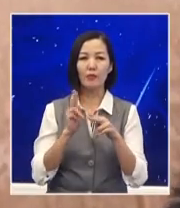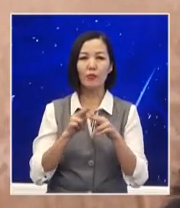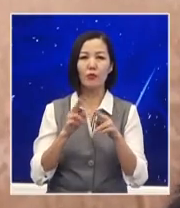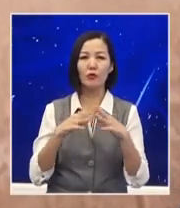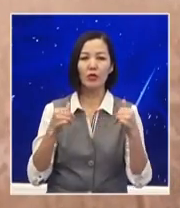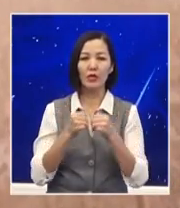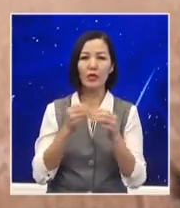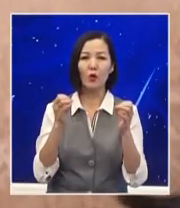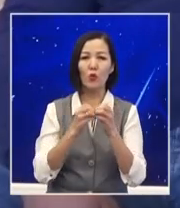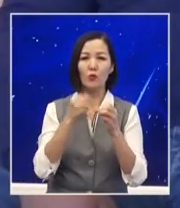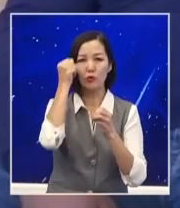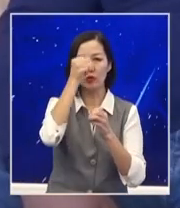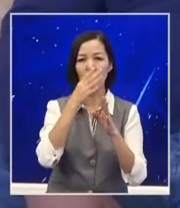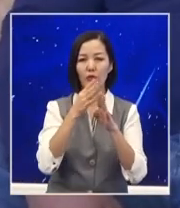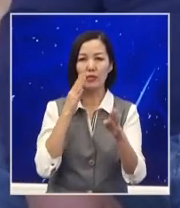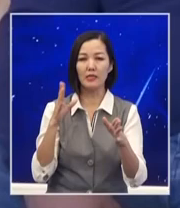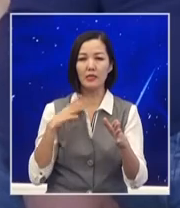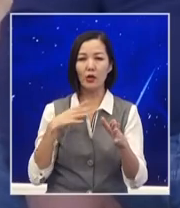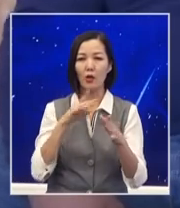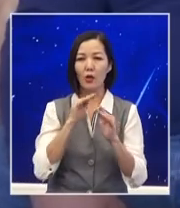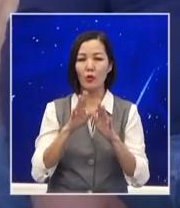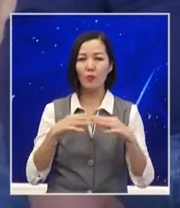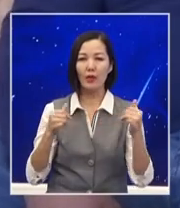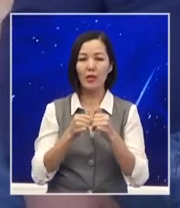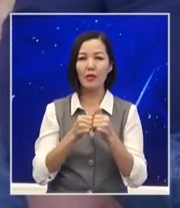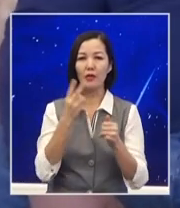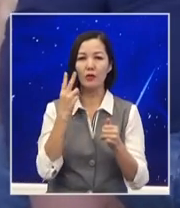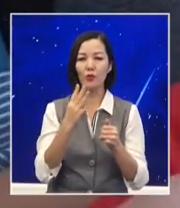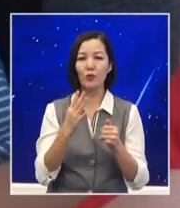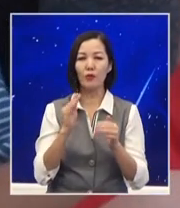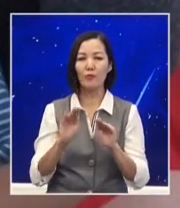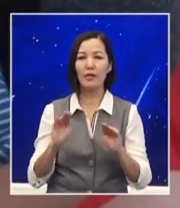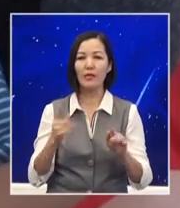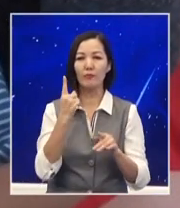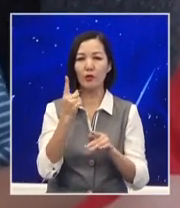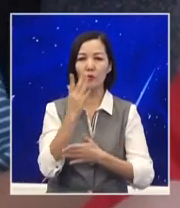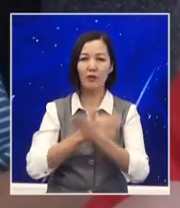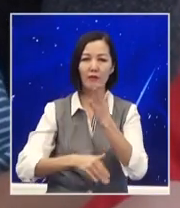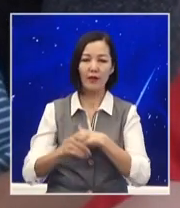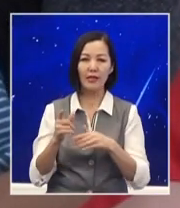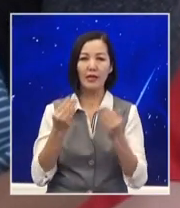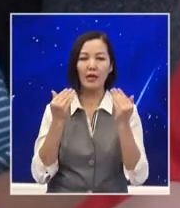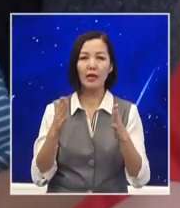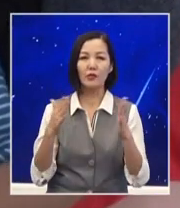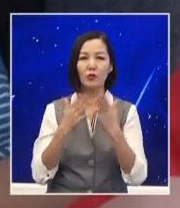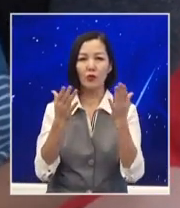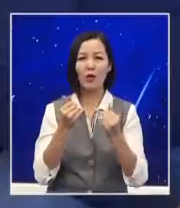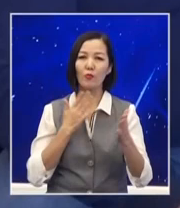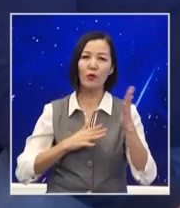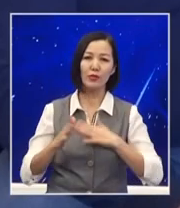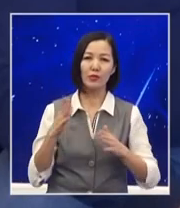жыл баспана кезегінде тұрған. Көп балалы, 4 баласының біреуі мүмкіндігі шектеулі. Қазір олар қоныс тойын тойлап